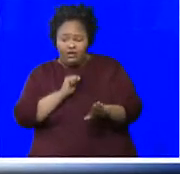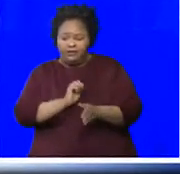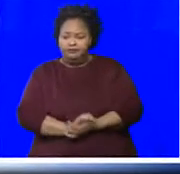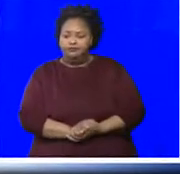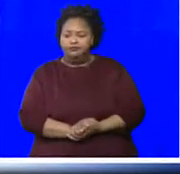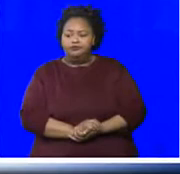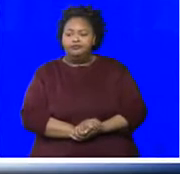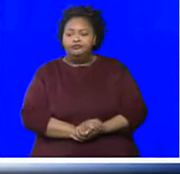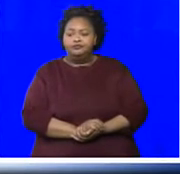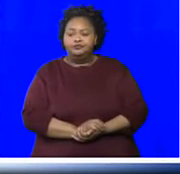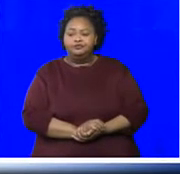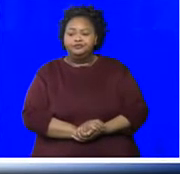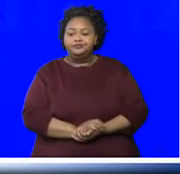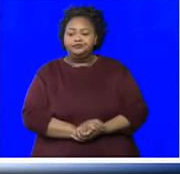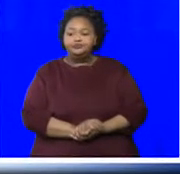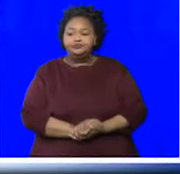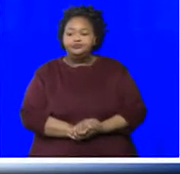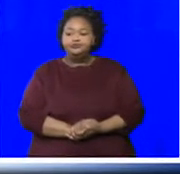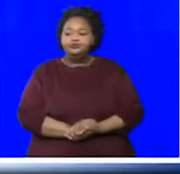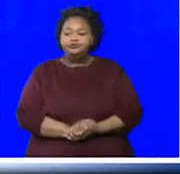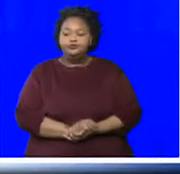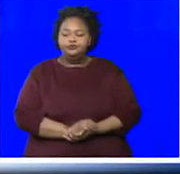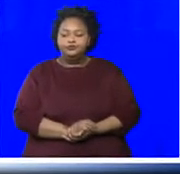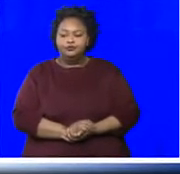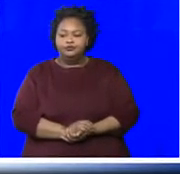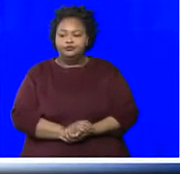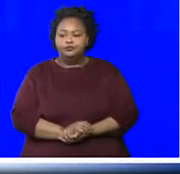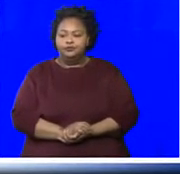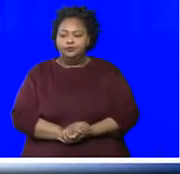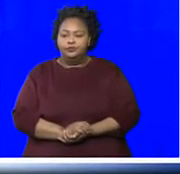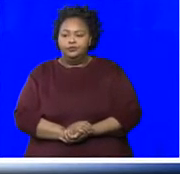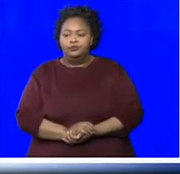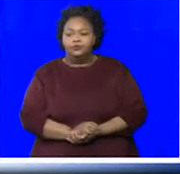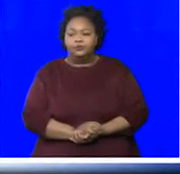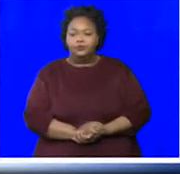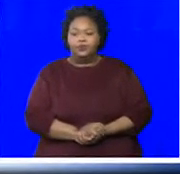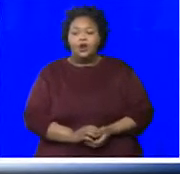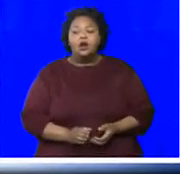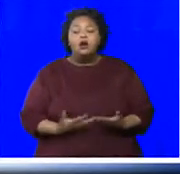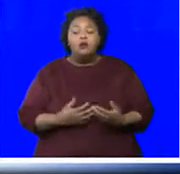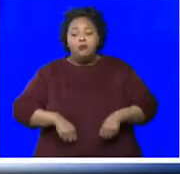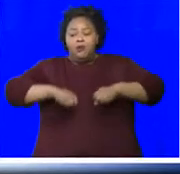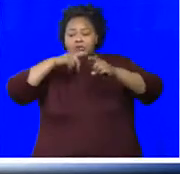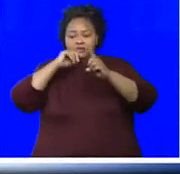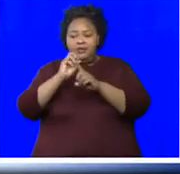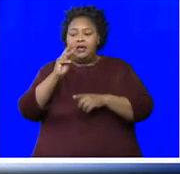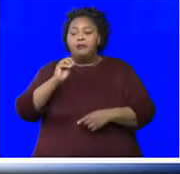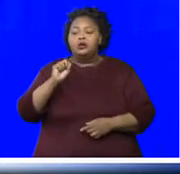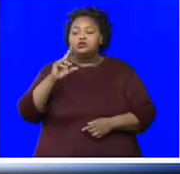noma kubhebhetela budlova lo mlayeto uvela kusabelo emasuku lomkhomishana